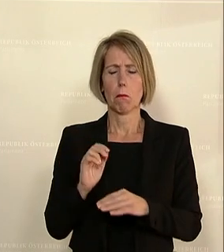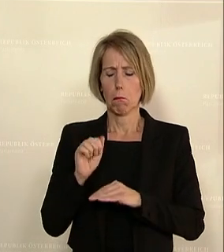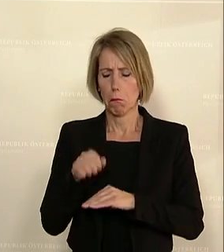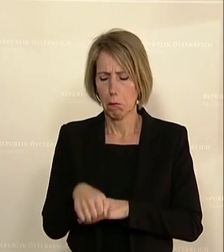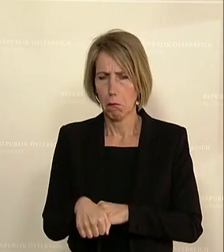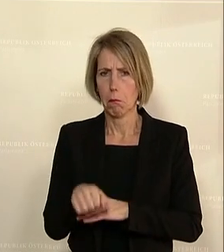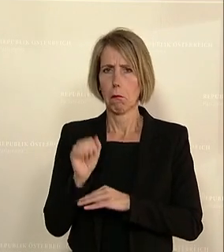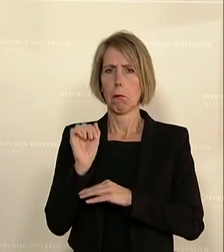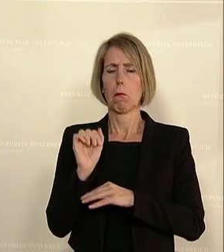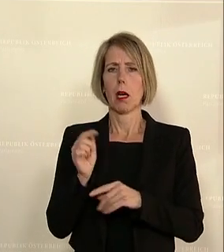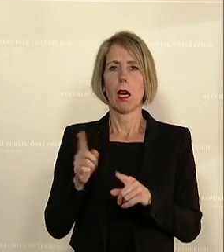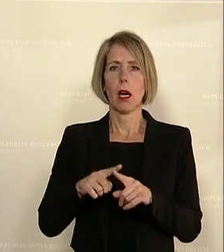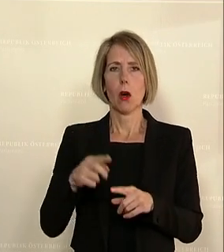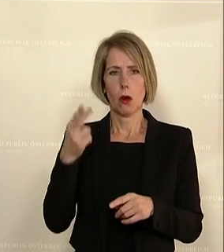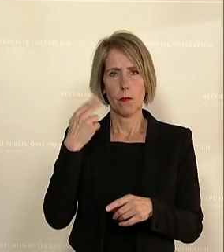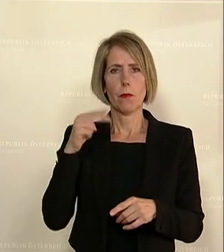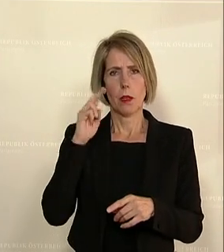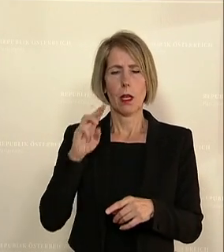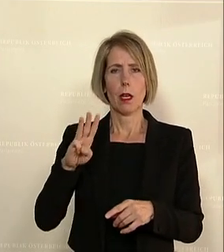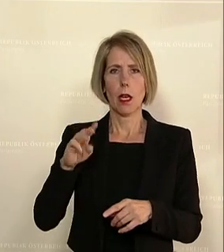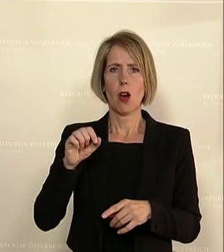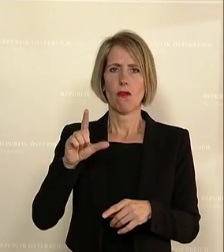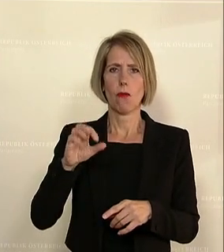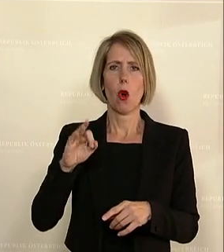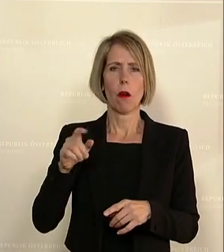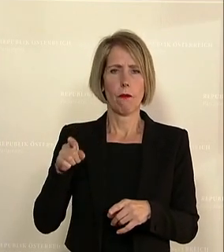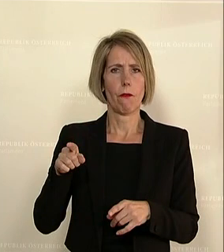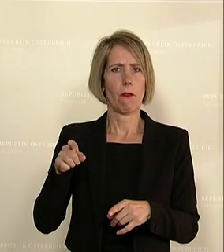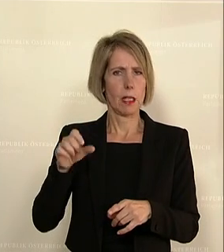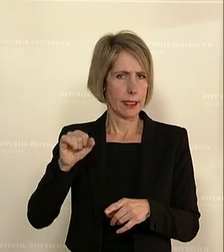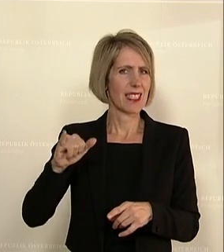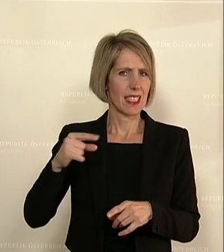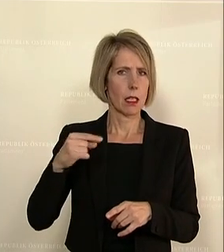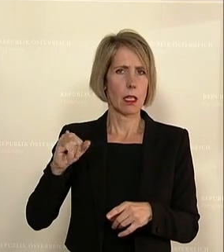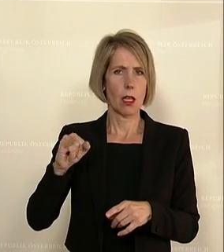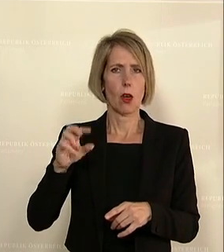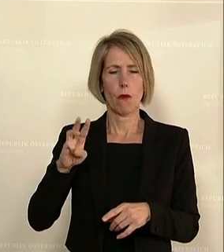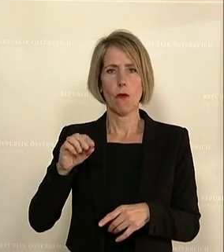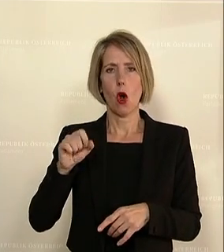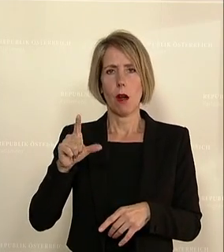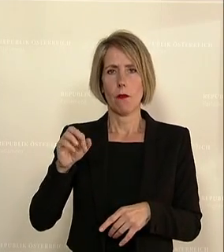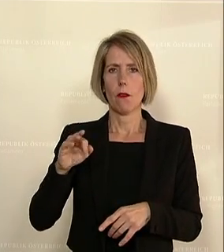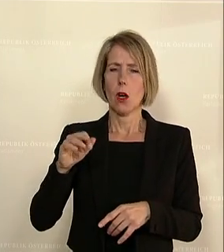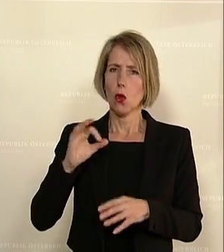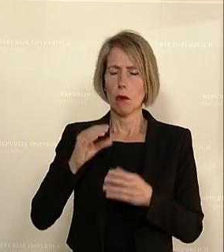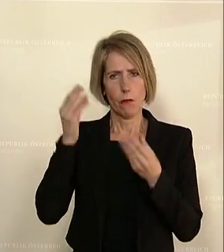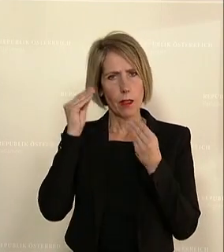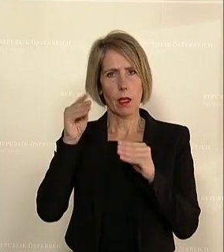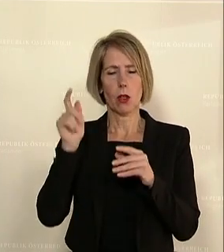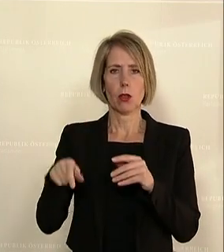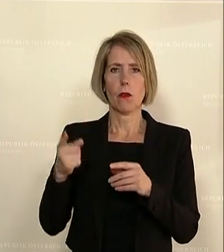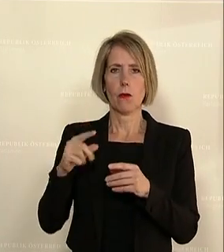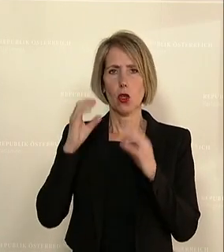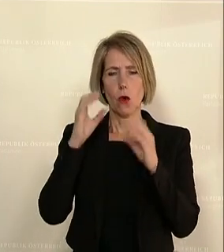Und der Herr Wolf, der glaube ich eher im ÖVP-Bereich angesiedelt ist, Siege Wolf, ja, guter Vertrauter der ÖVP, hat gesagt, der Putin